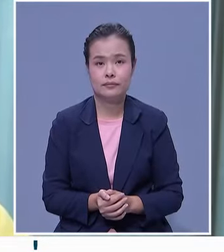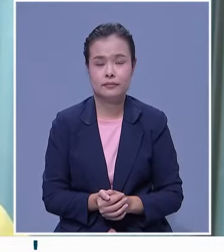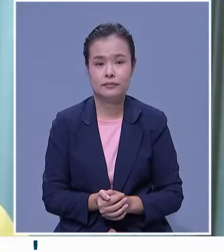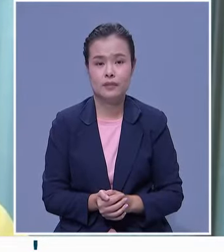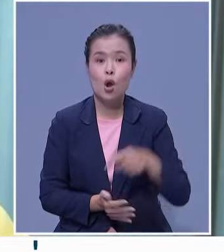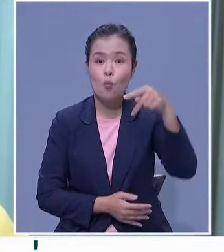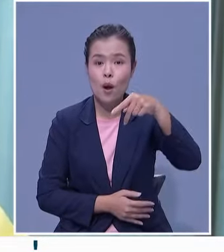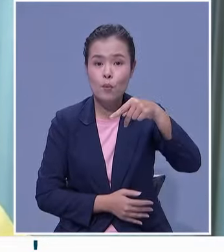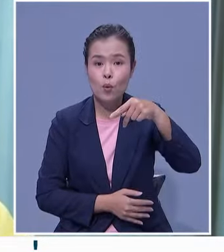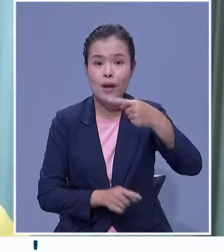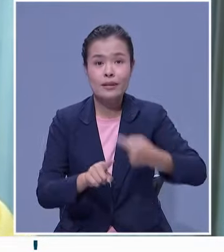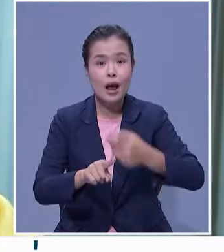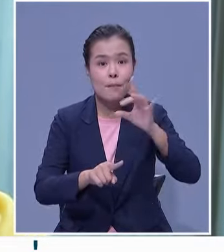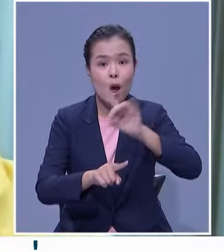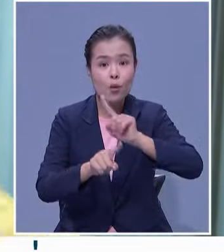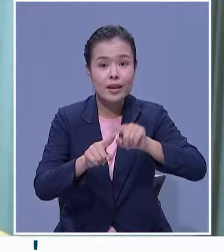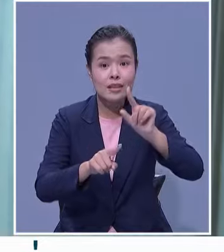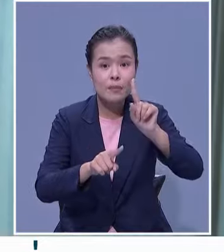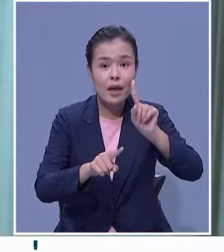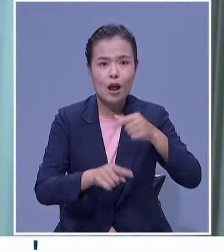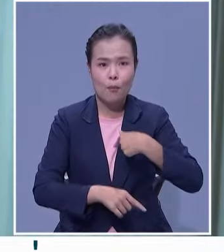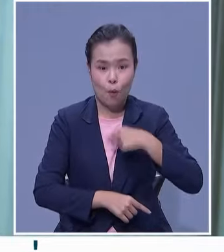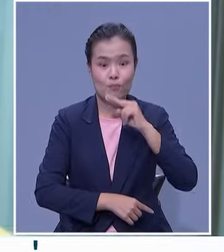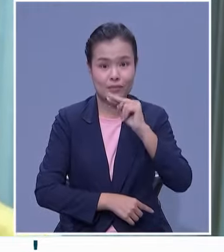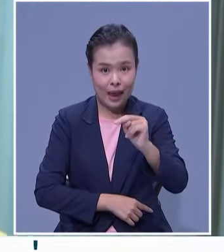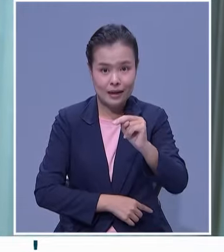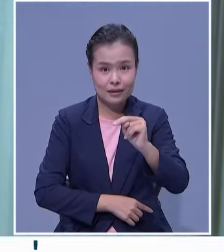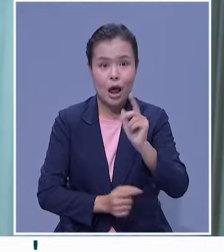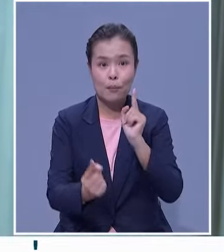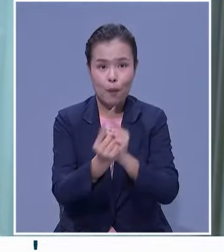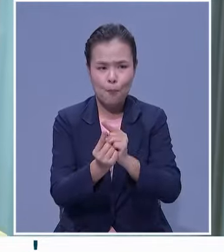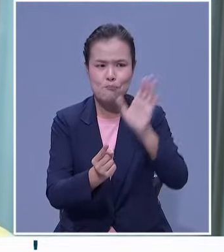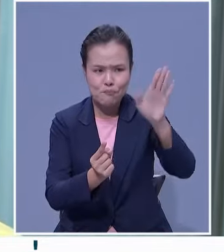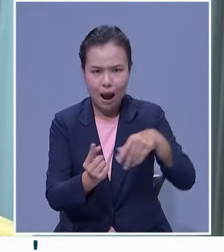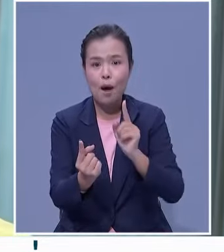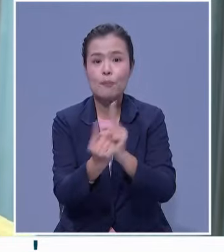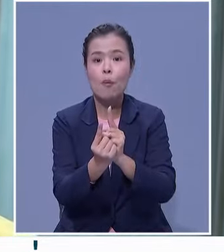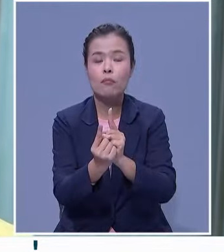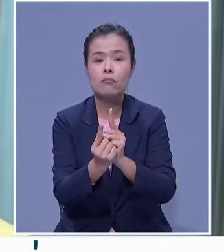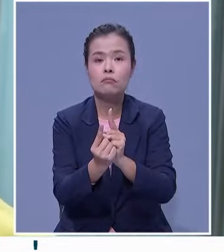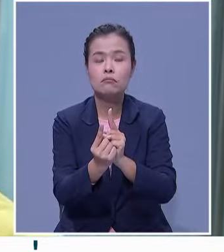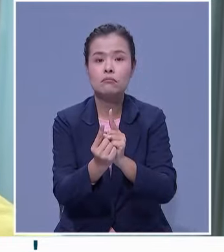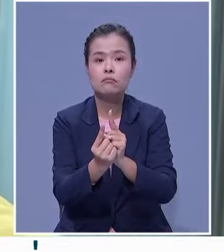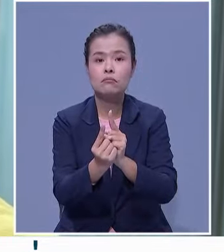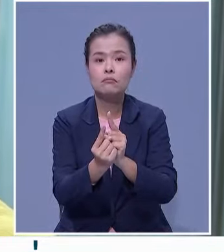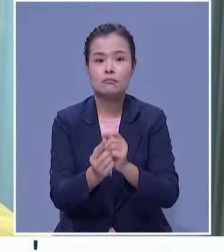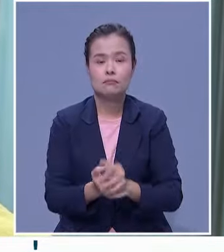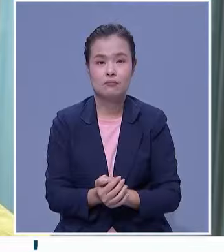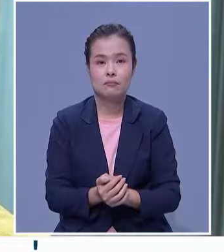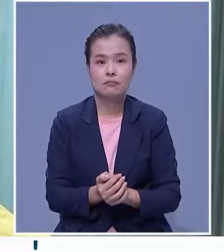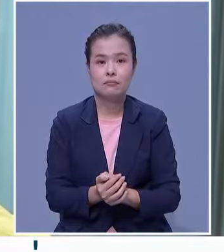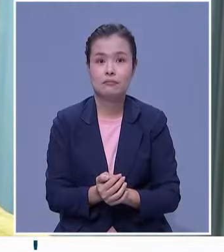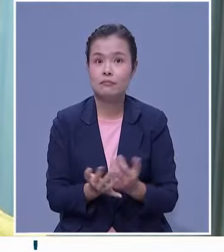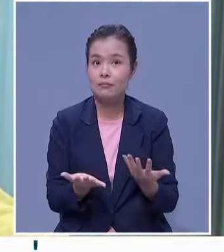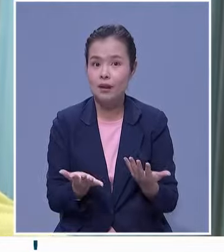วันพุธที่21สิงหาคมถ้าผมไปตามนัดแล้วท่านมาตามนัดครับแล้วทีนี้ท่านไปออกอะไร